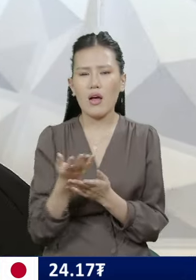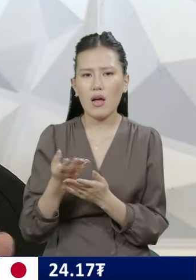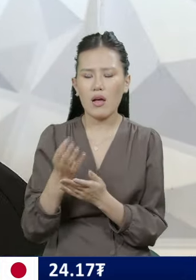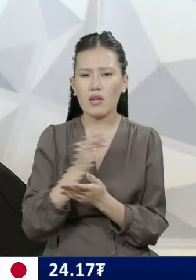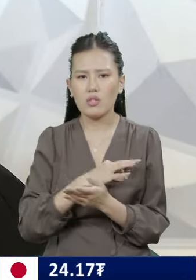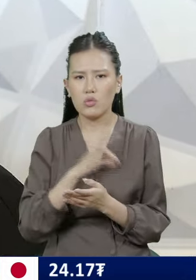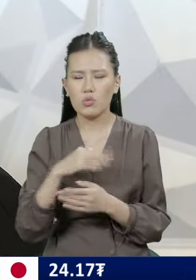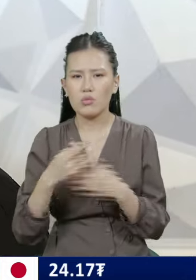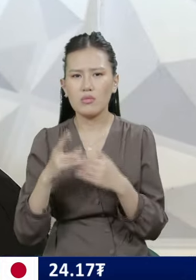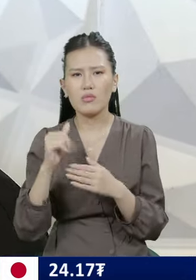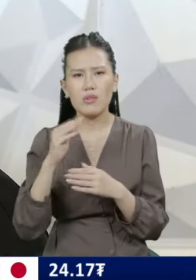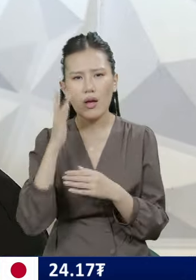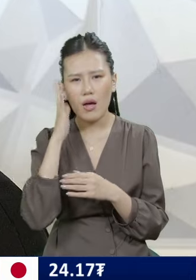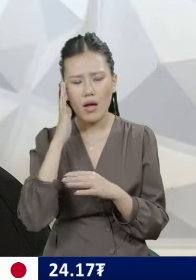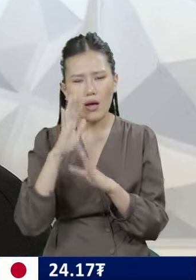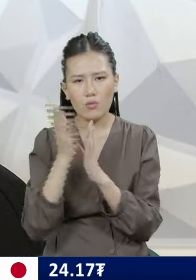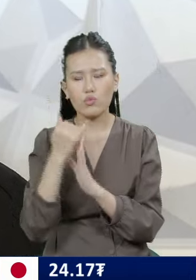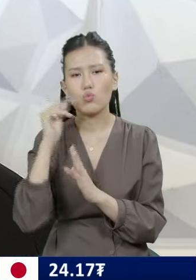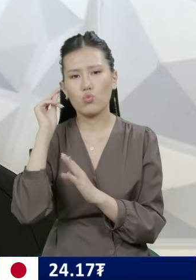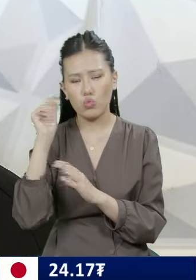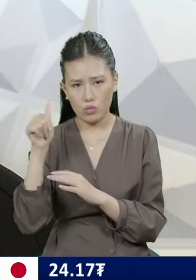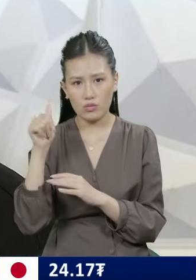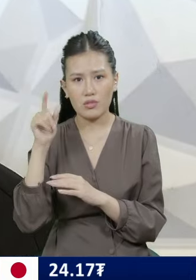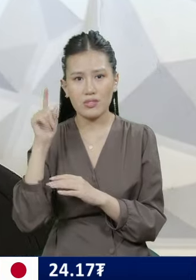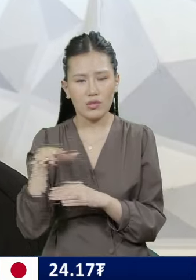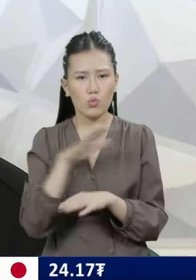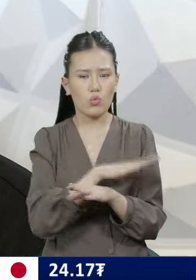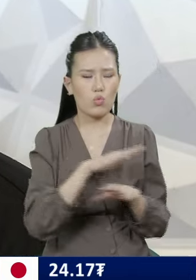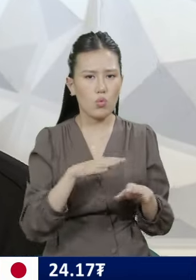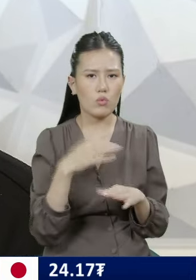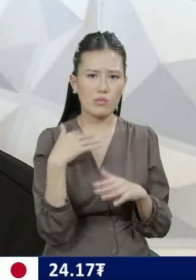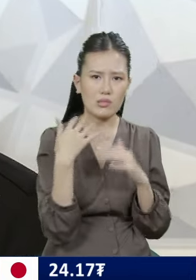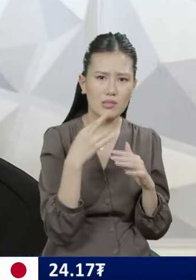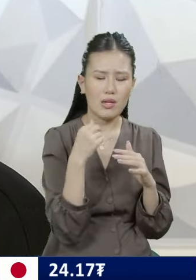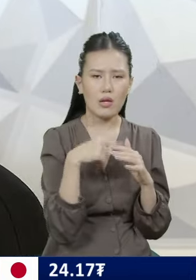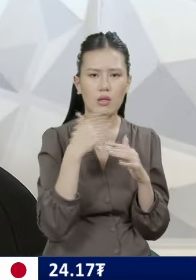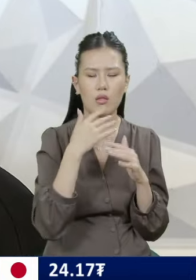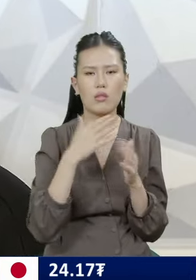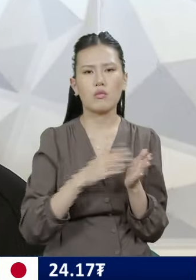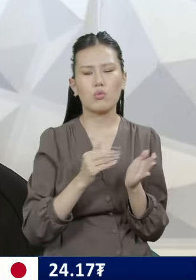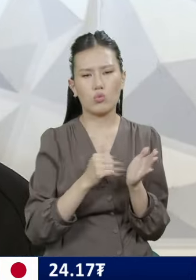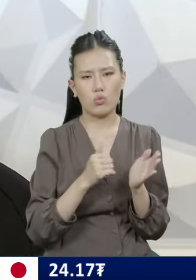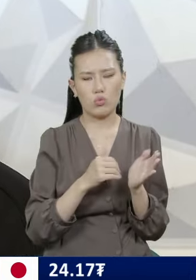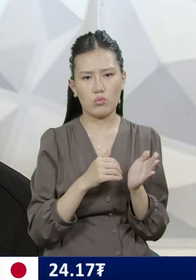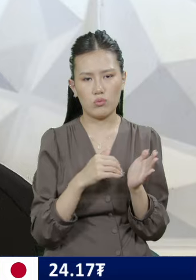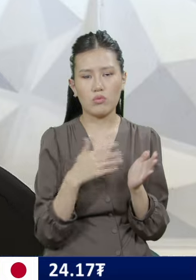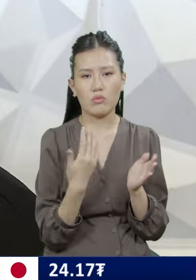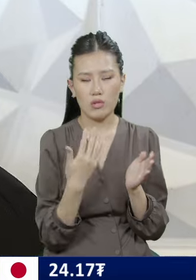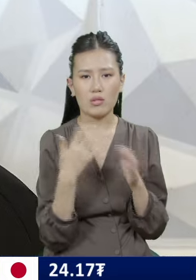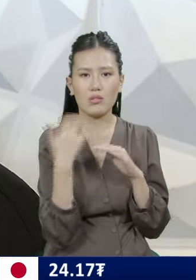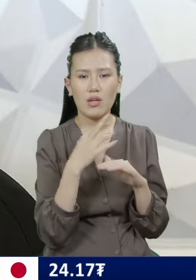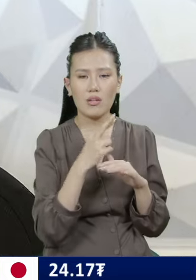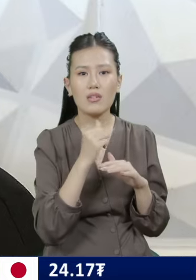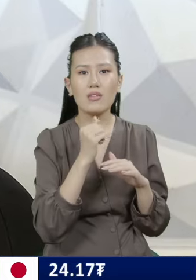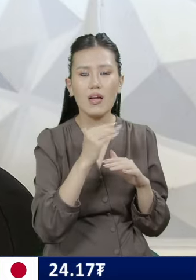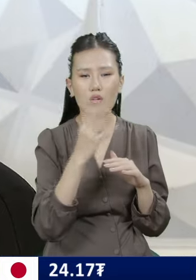яг нэг арга зүй бол сурцсан байгаа да. А энийгээ зөвхөн хүүхдүүдэд түгээх арга зүй бол биднэрт бол тутмаг байгаа гэдэг үүднээс